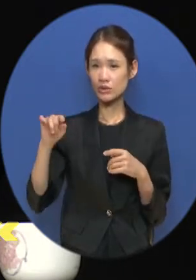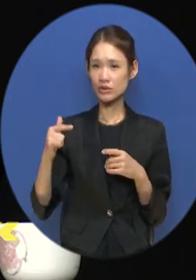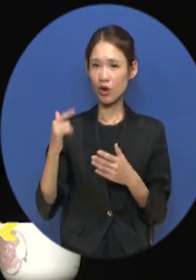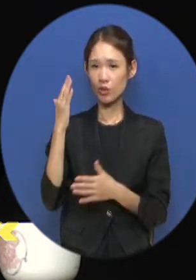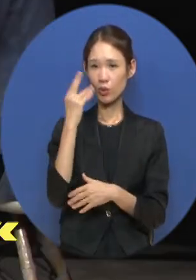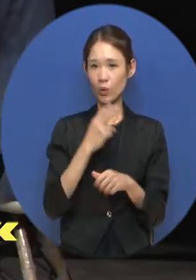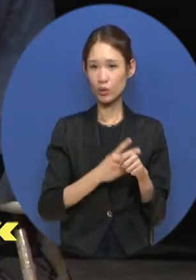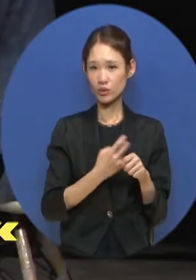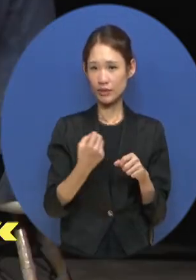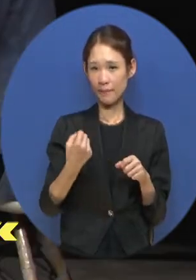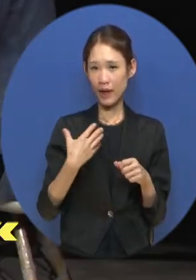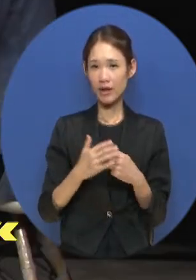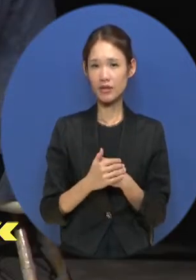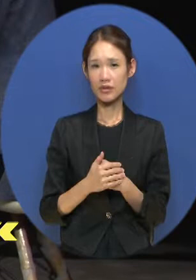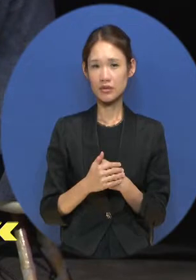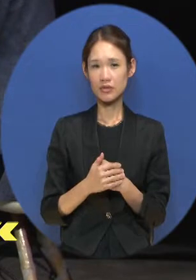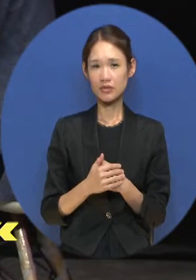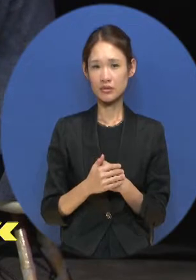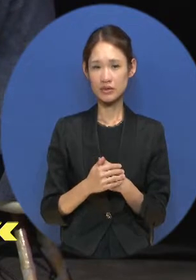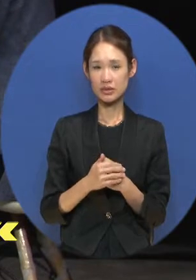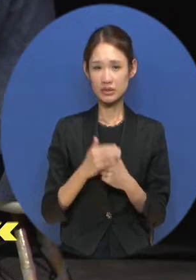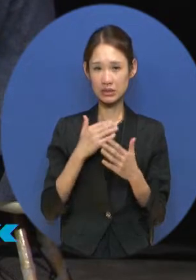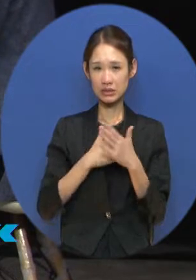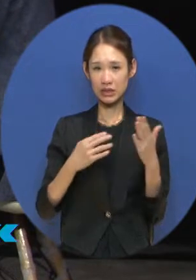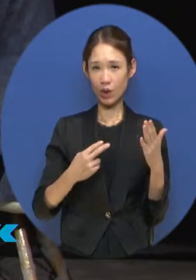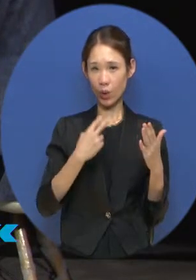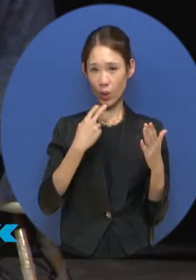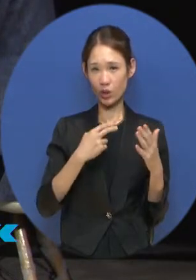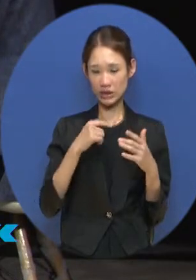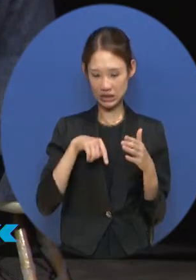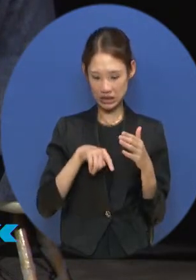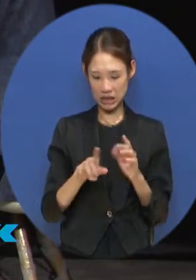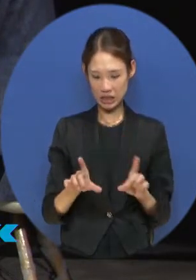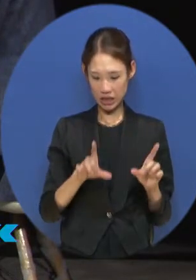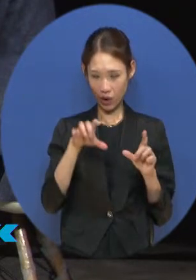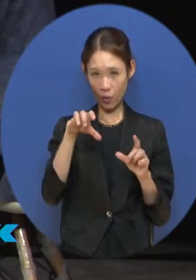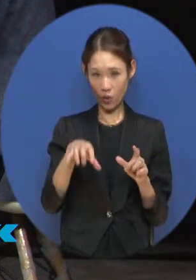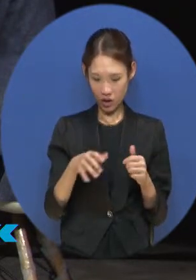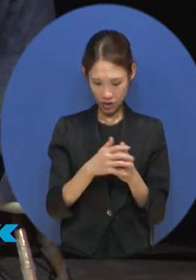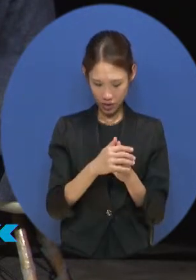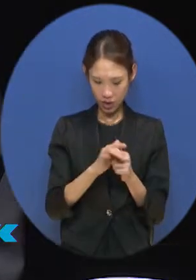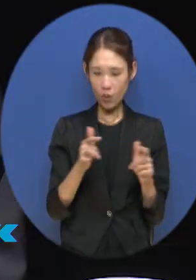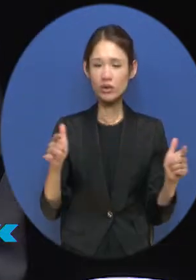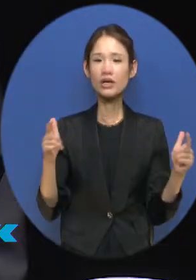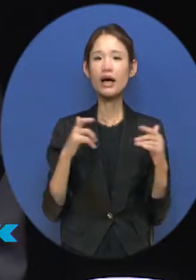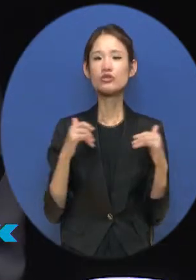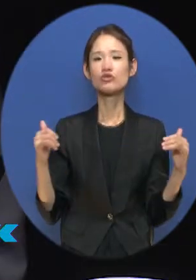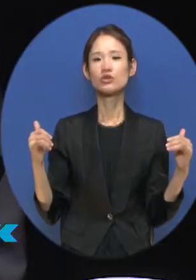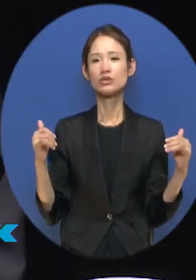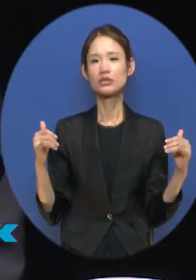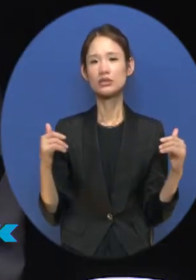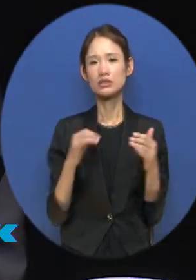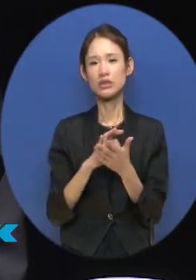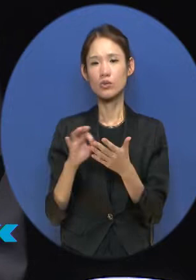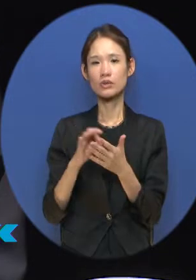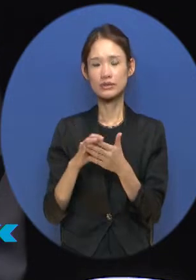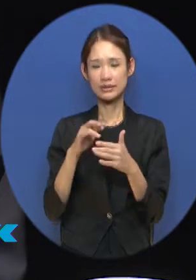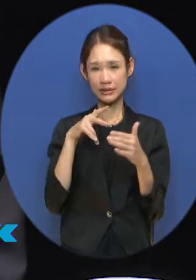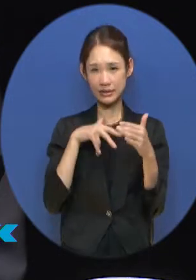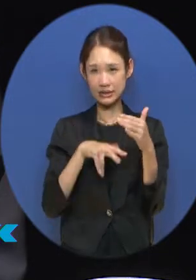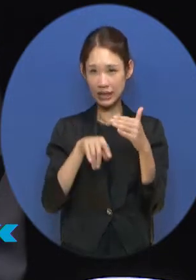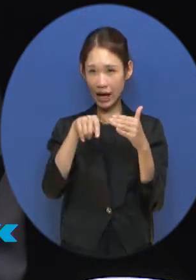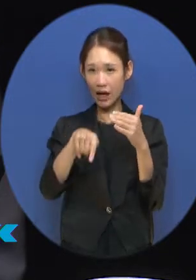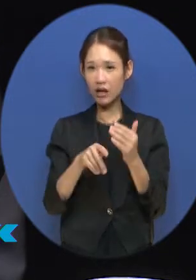주세요. 실내공기질 관리법에 의하면 지하생활 공간이란 다수인이 이용하는